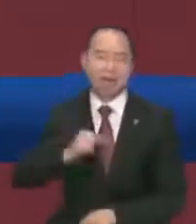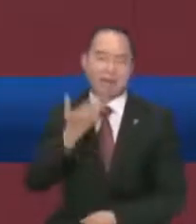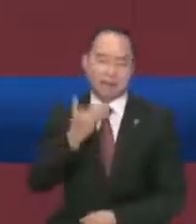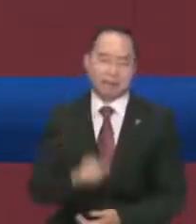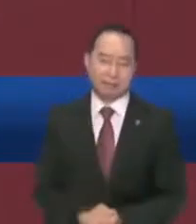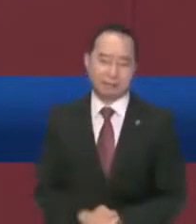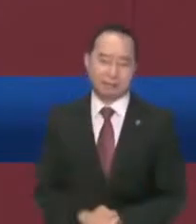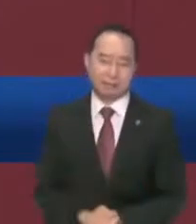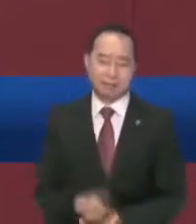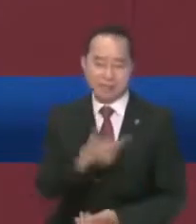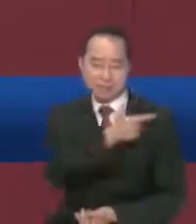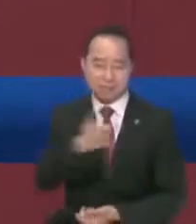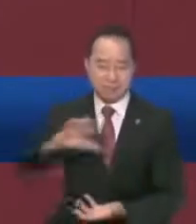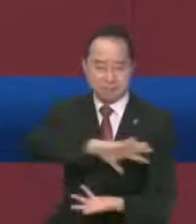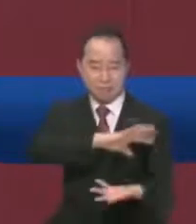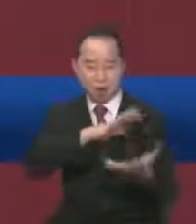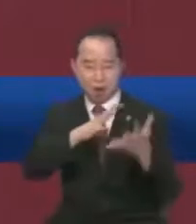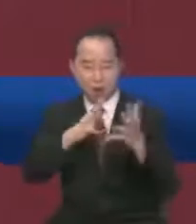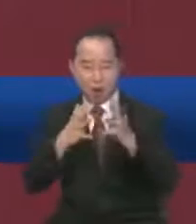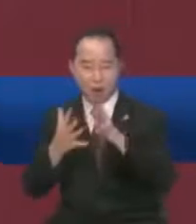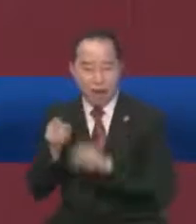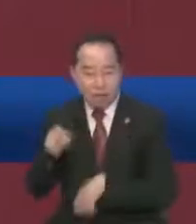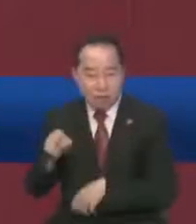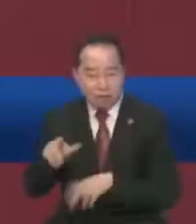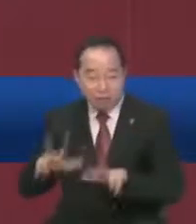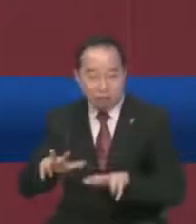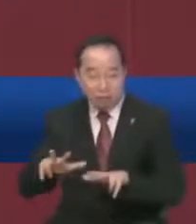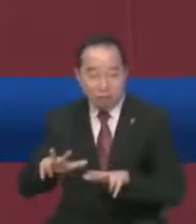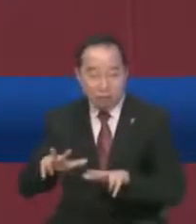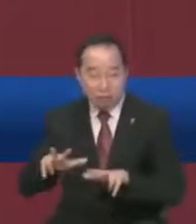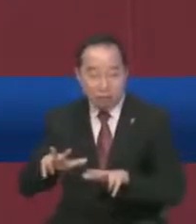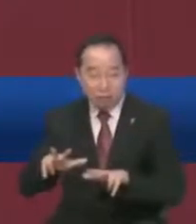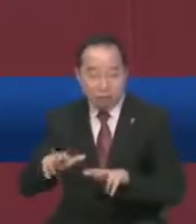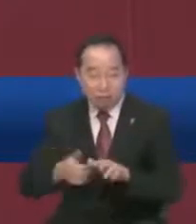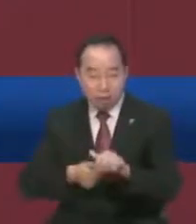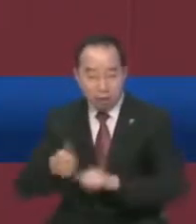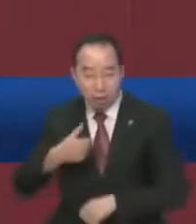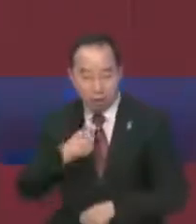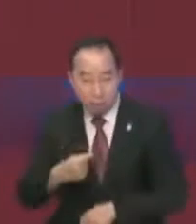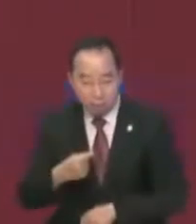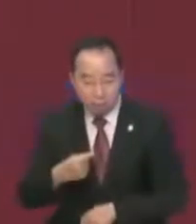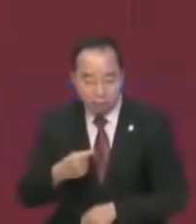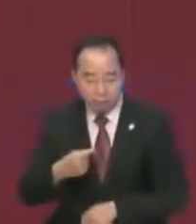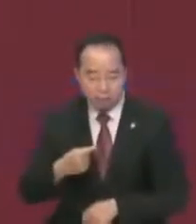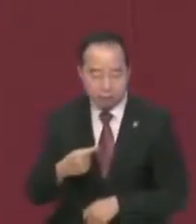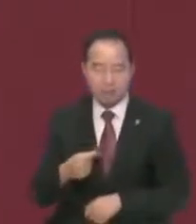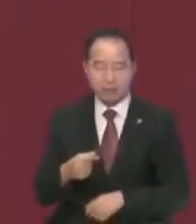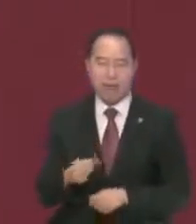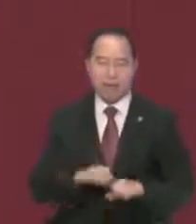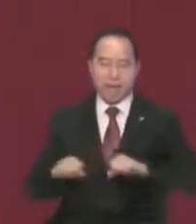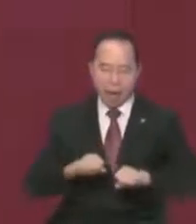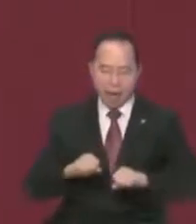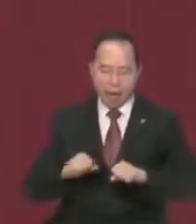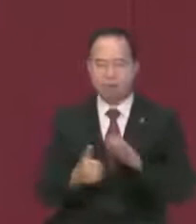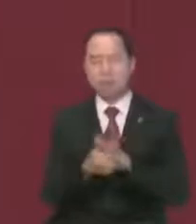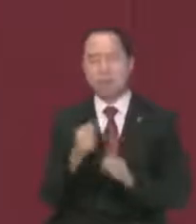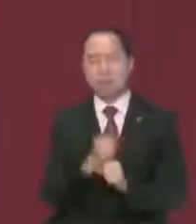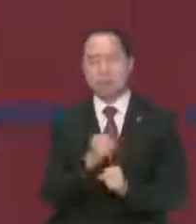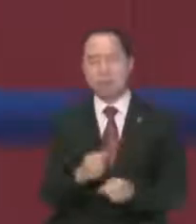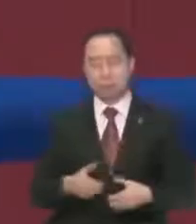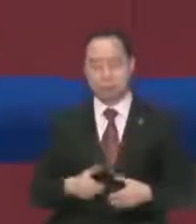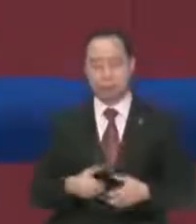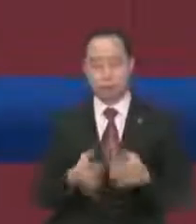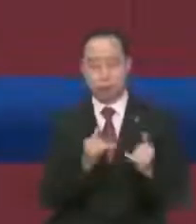대전환을 헤쳐나가려면 우리가 행동으로 희망을 만들어가야 합니다. 국민의 연대와 협력이